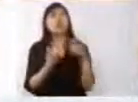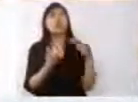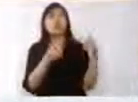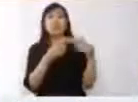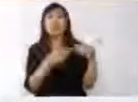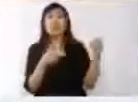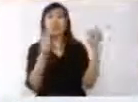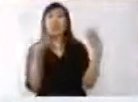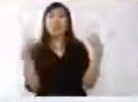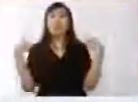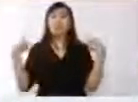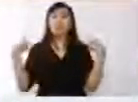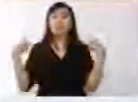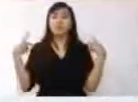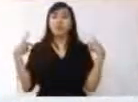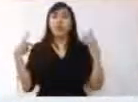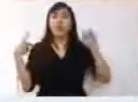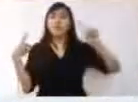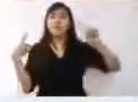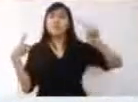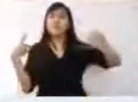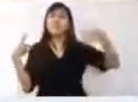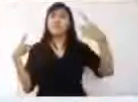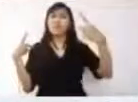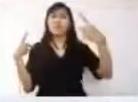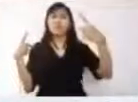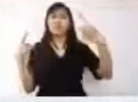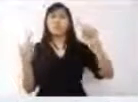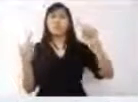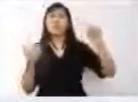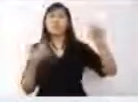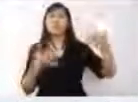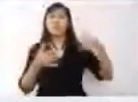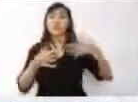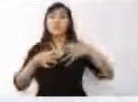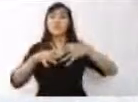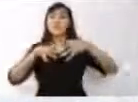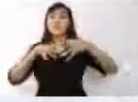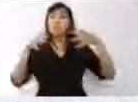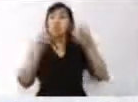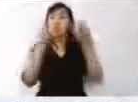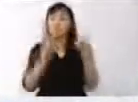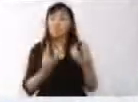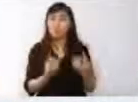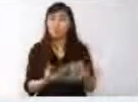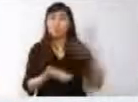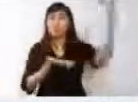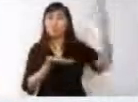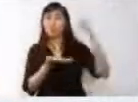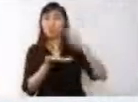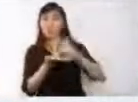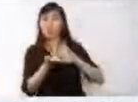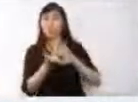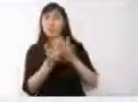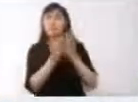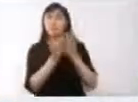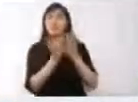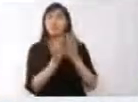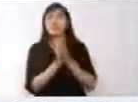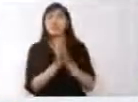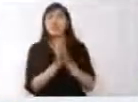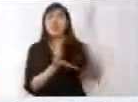Manila dahilan na rin sa desisyon ng IATF. So nagkakaroon na po ng more regular flights ang Philippine Airlines at ang Cebu